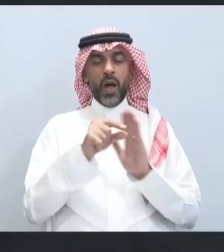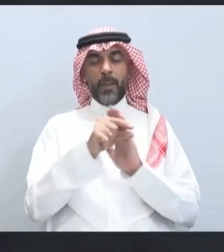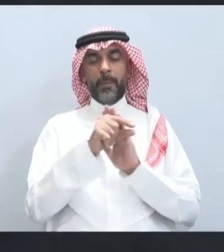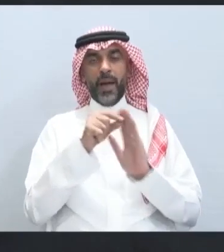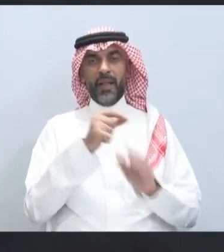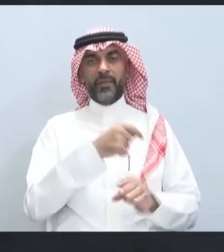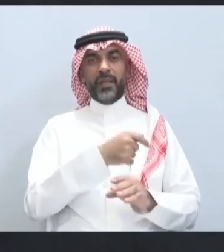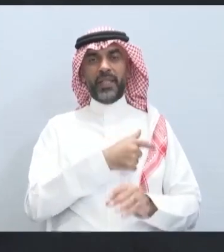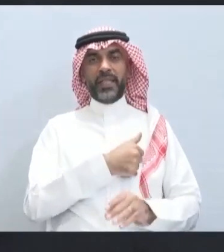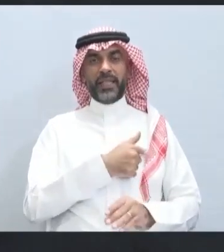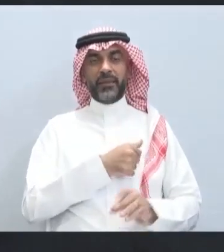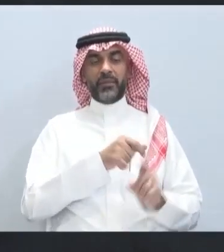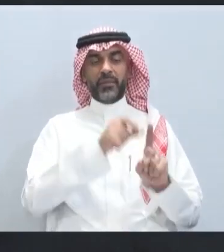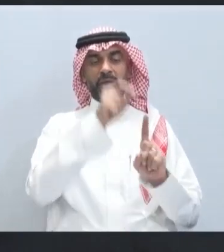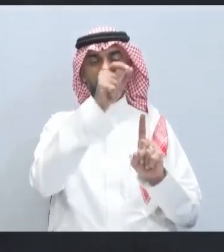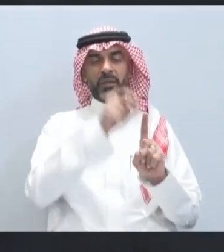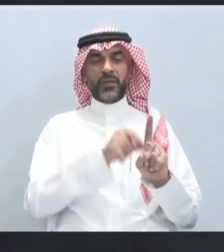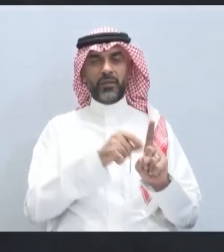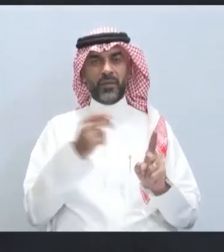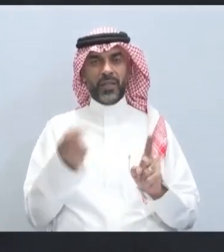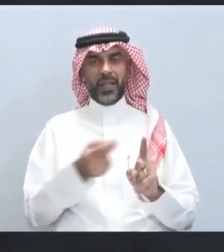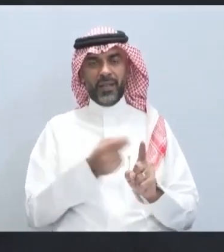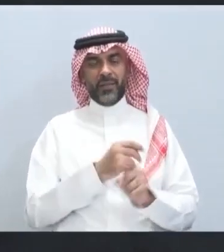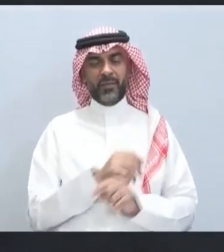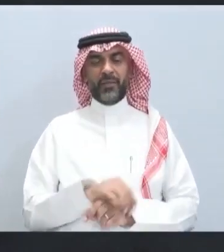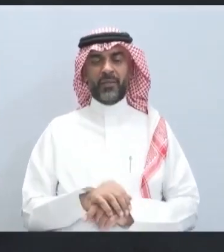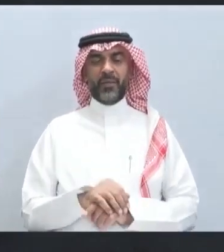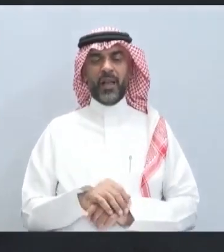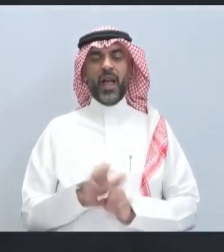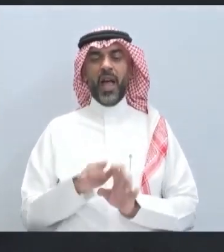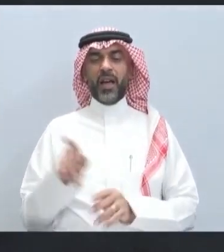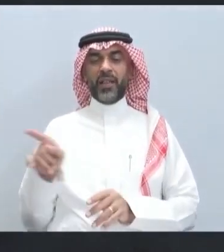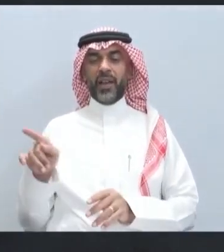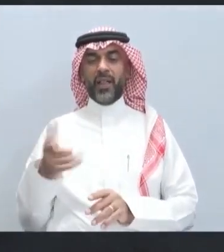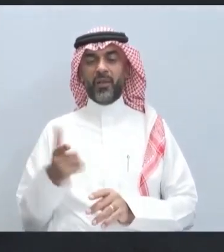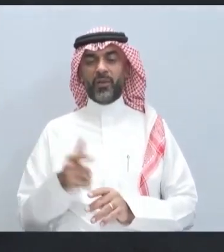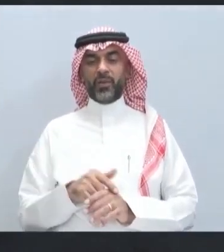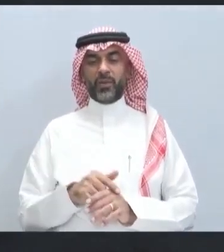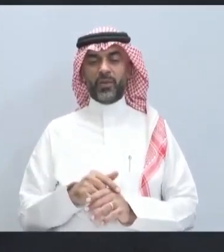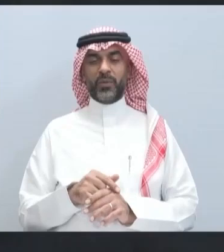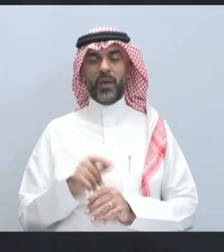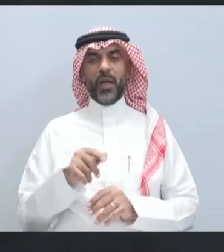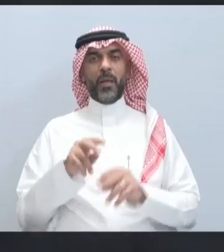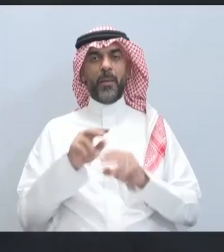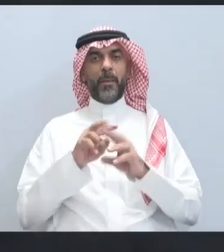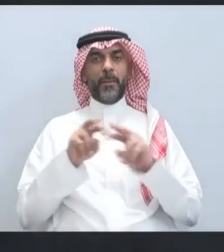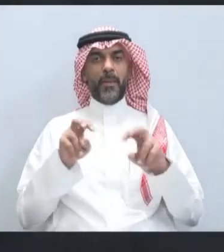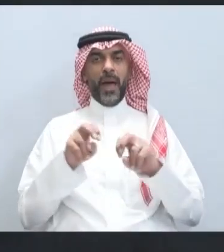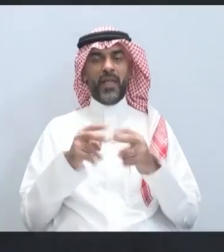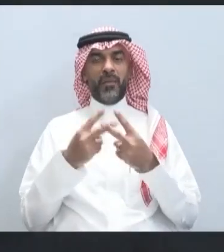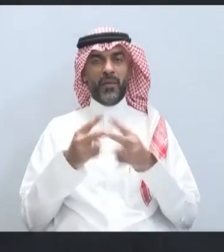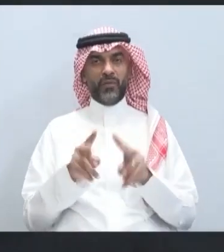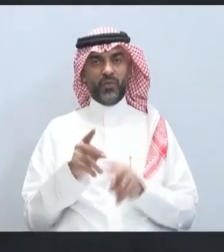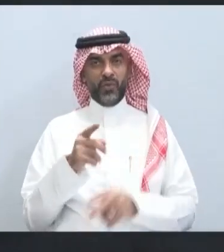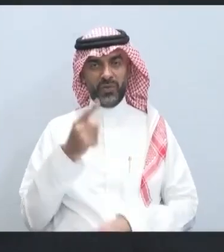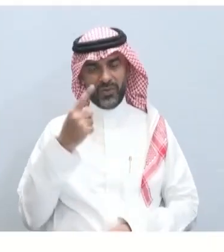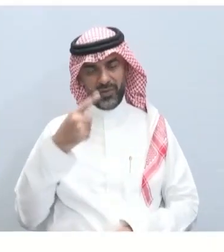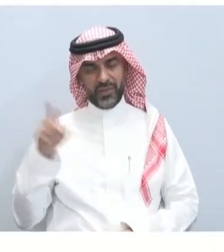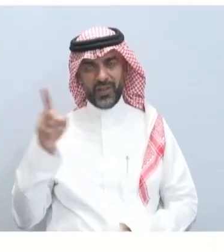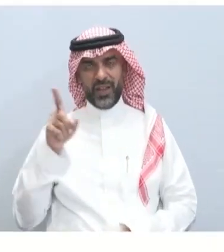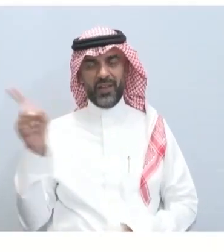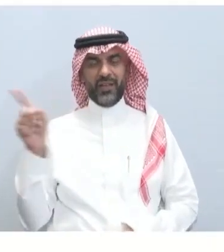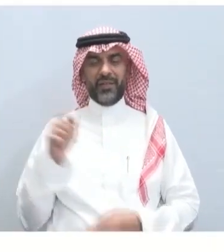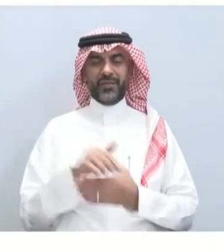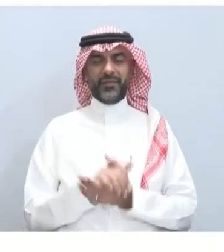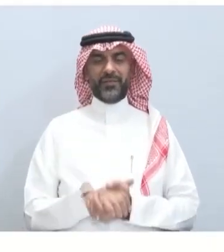بالموضوع ومن ضمنها ايضا البحث ماذا يسمى بالبحث المفتوح ممتاز اذا